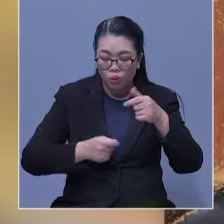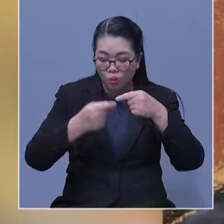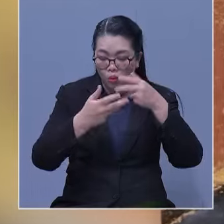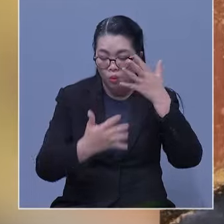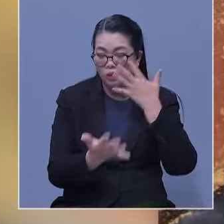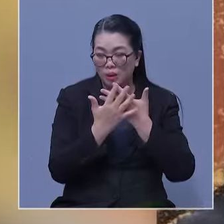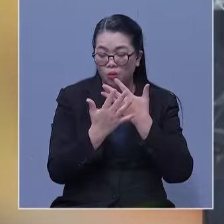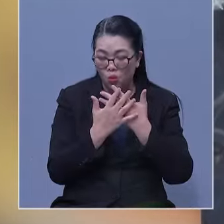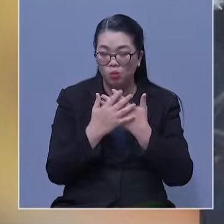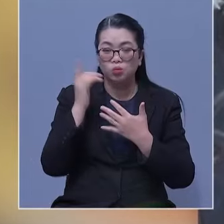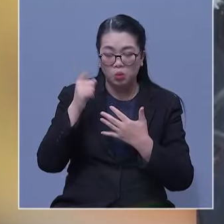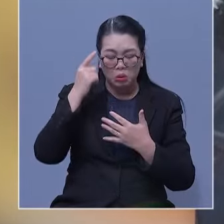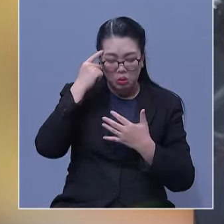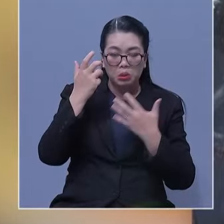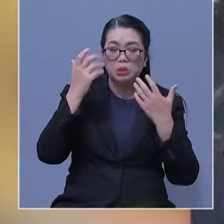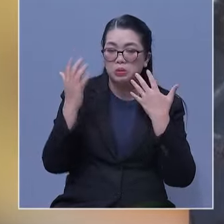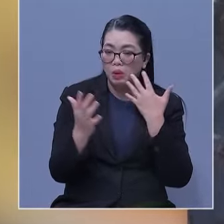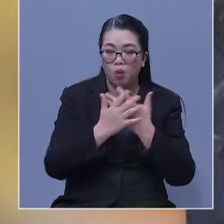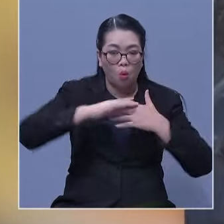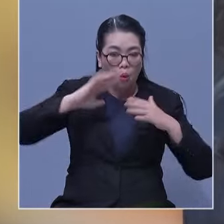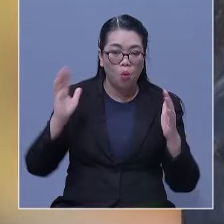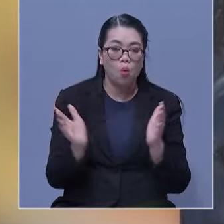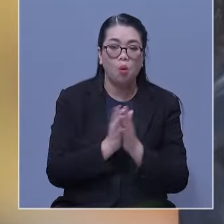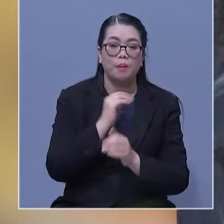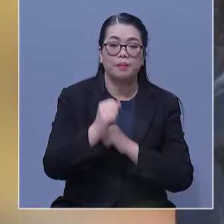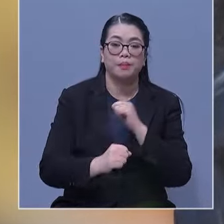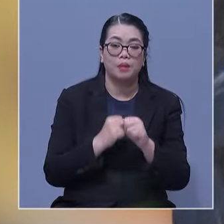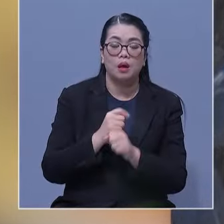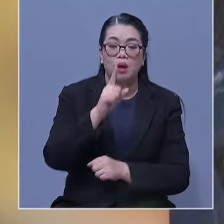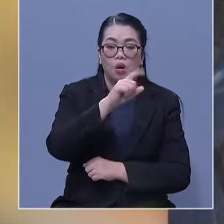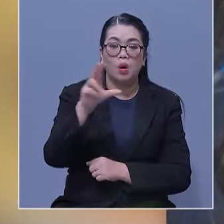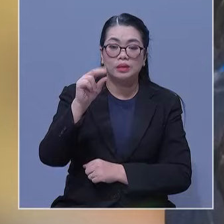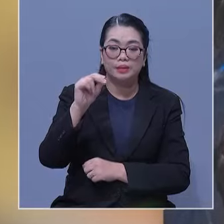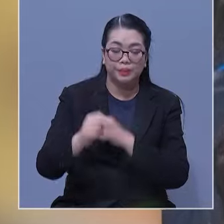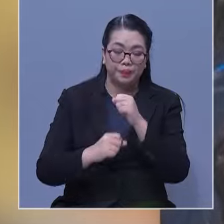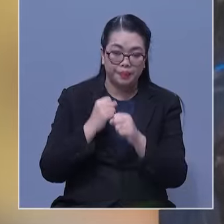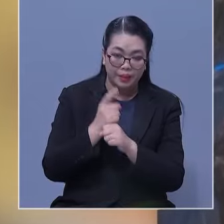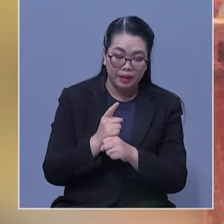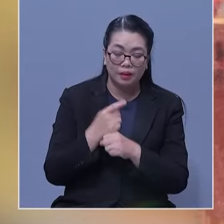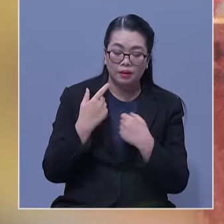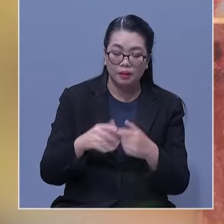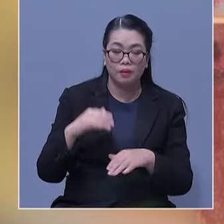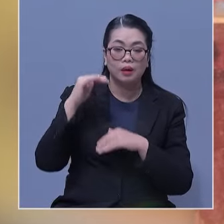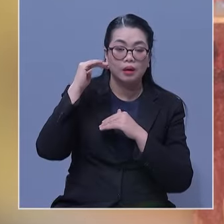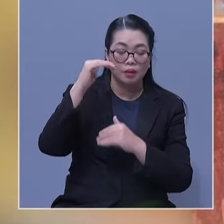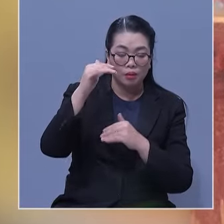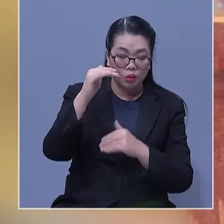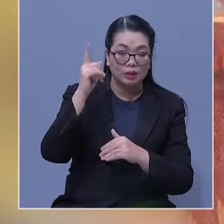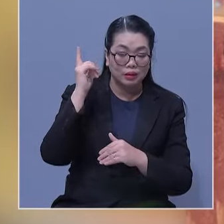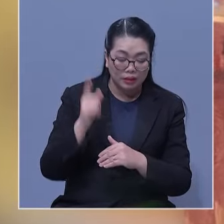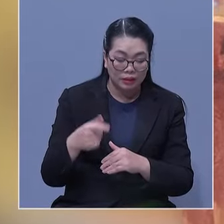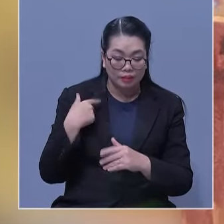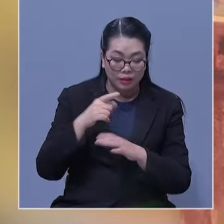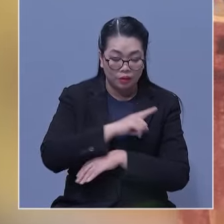คุกเขาอาจจะต้องเผชิญกับโทษจำคุกรวมกันมากกว่า130ปี ส่วนการตัดสินกำหนดบทลงโทษจริงๆนะคะจะ